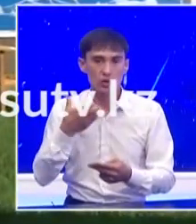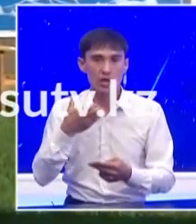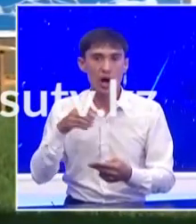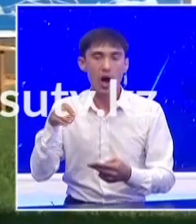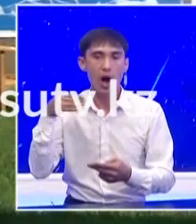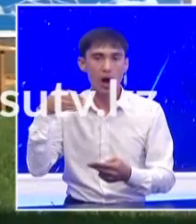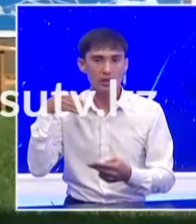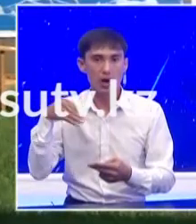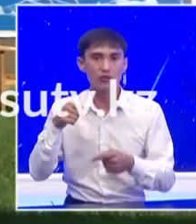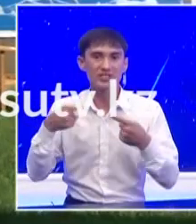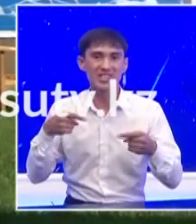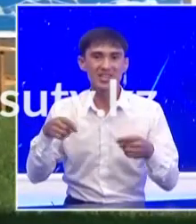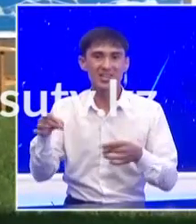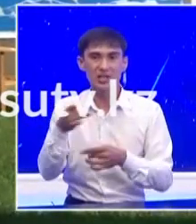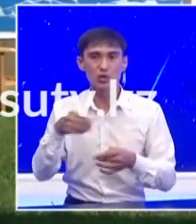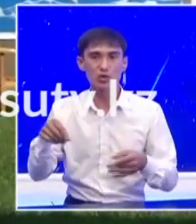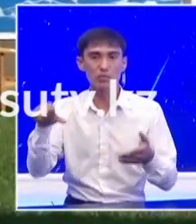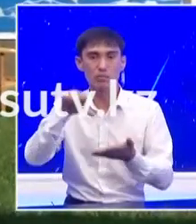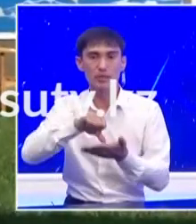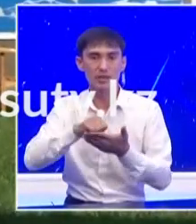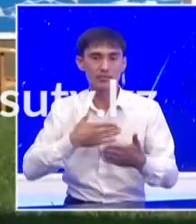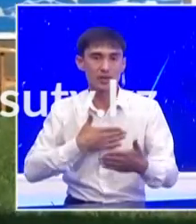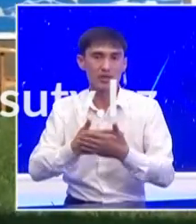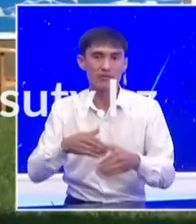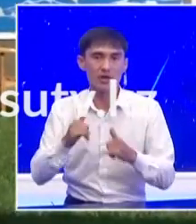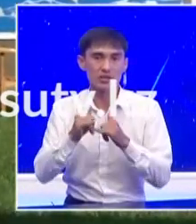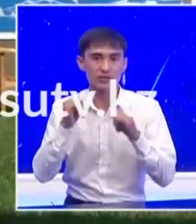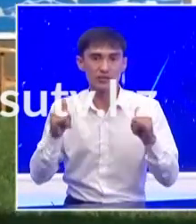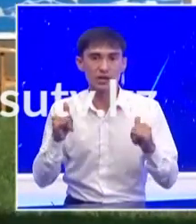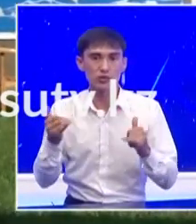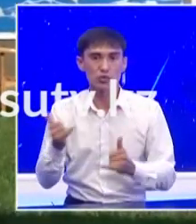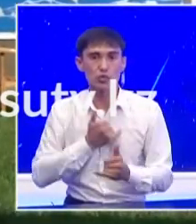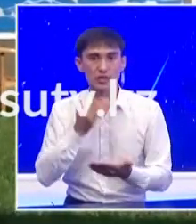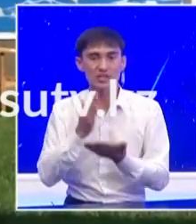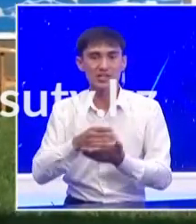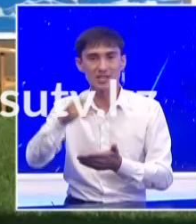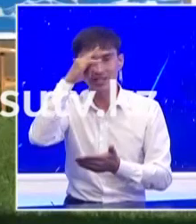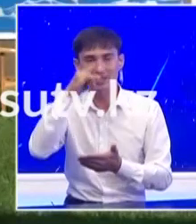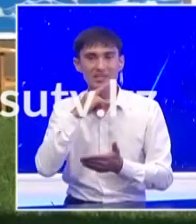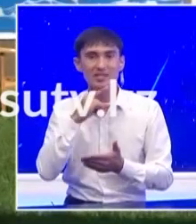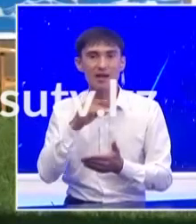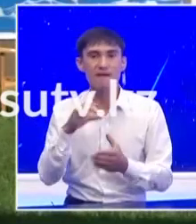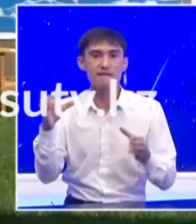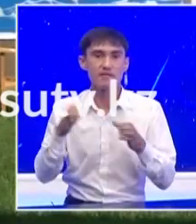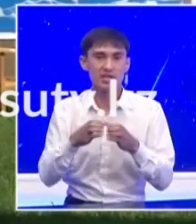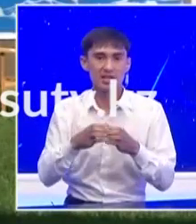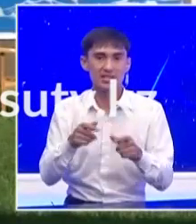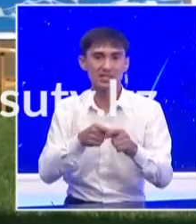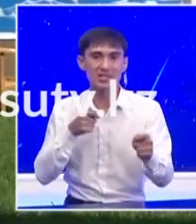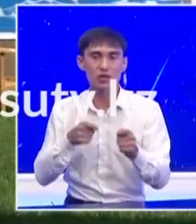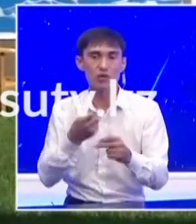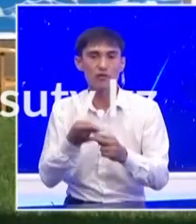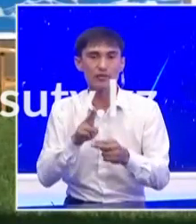То есть все регионы практически представлены, активно развиваются. У нас есть Казахстанская федерация стрелковых видов спорта,